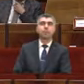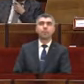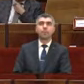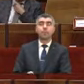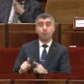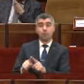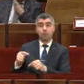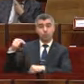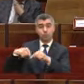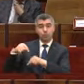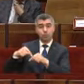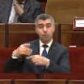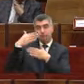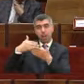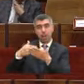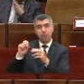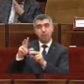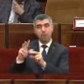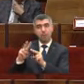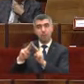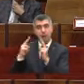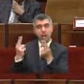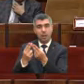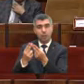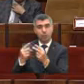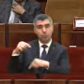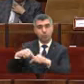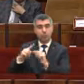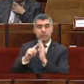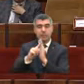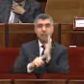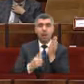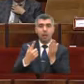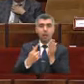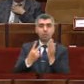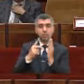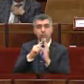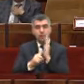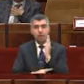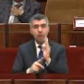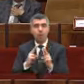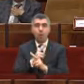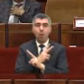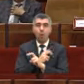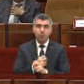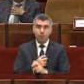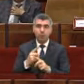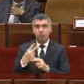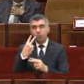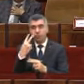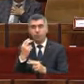مغاربه المهجر اللي كيجيبوا واحد عده اسابيع يعني معدوده يجيو باش يرتاحوا لانها عطلات، وما يشوفوا الاهل